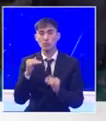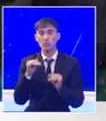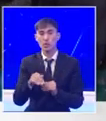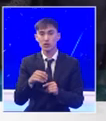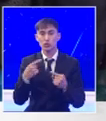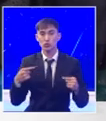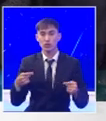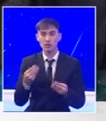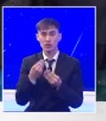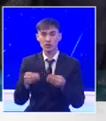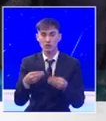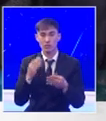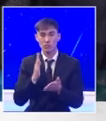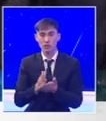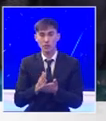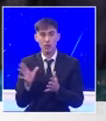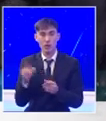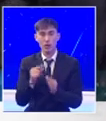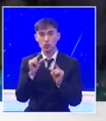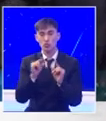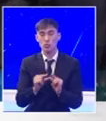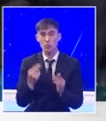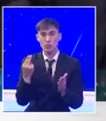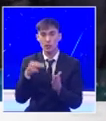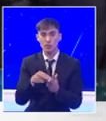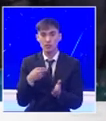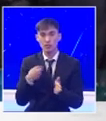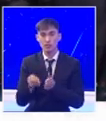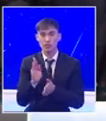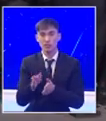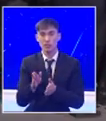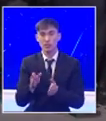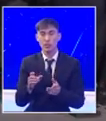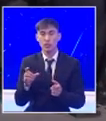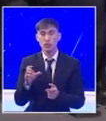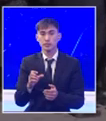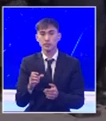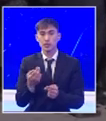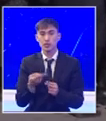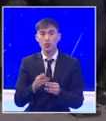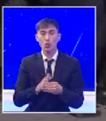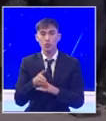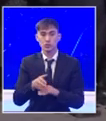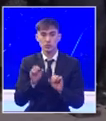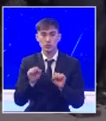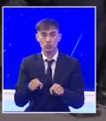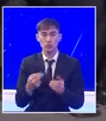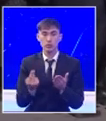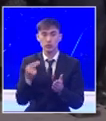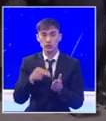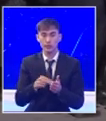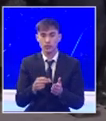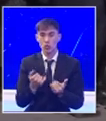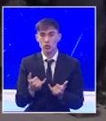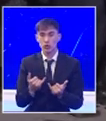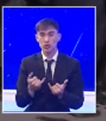товар болады. Барлығы да төмен бағамен сатылады, супермаркеттің бағасы мен енді қол жетімдігі баға болады.